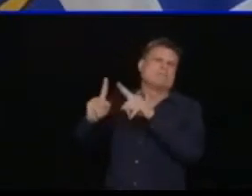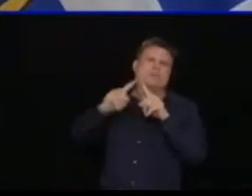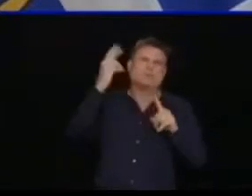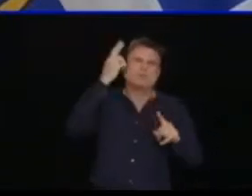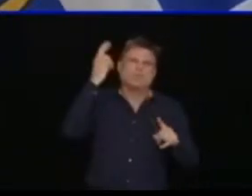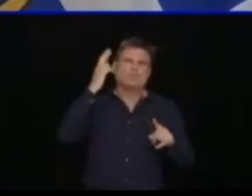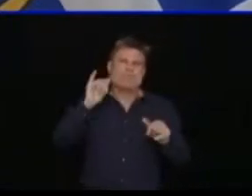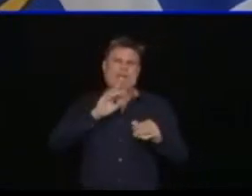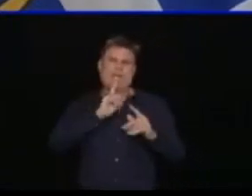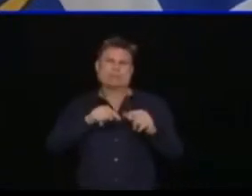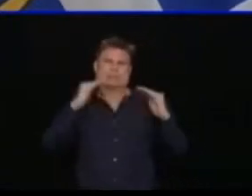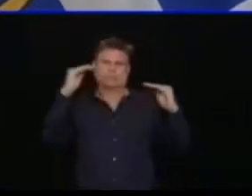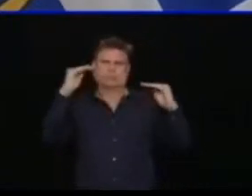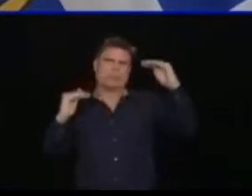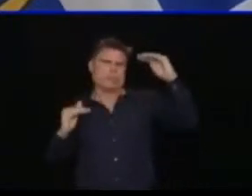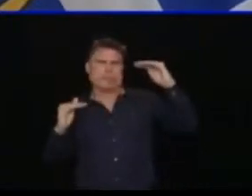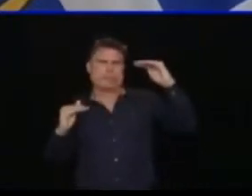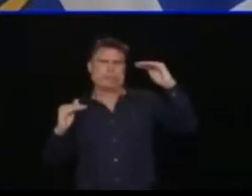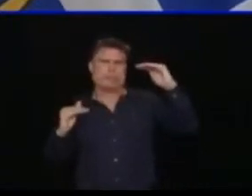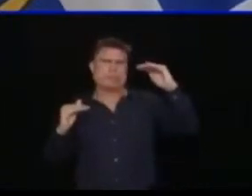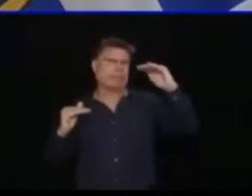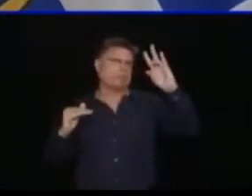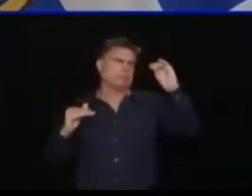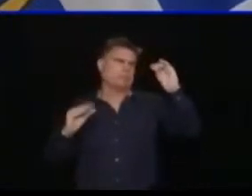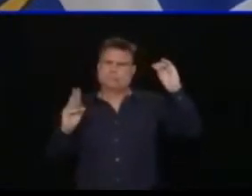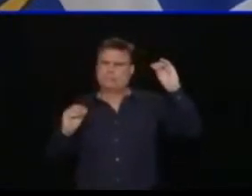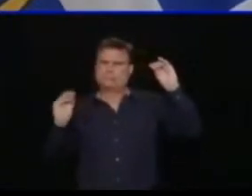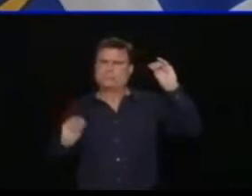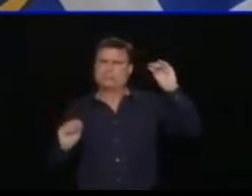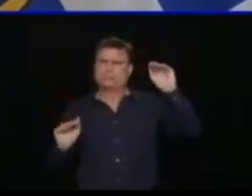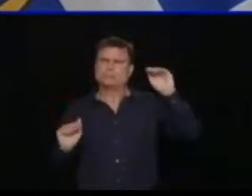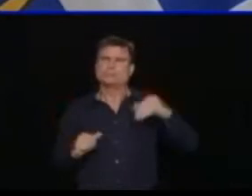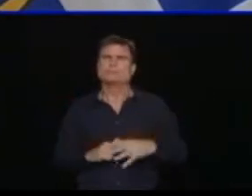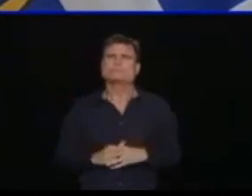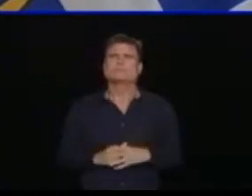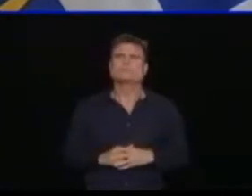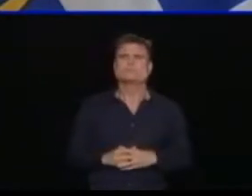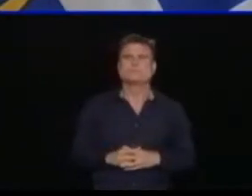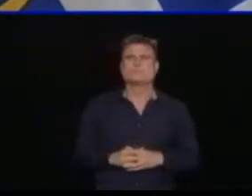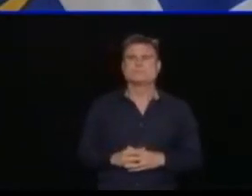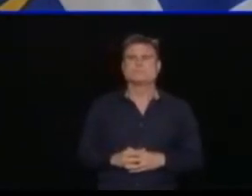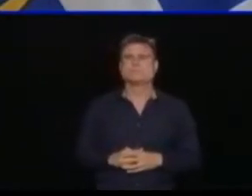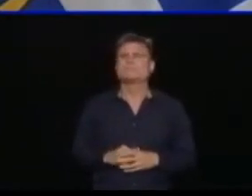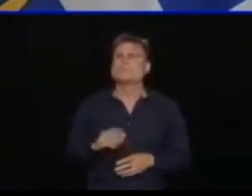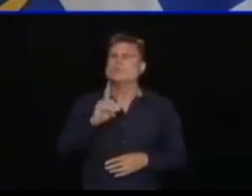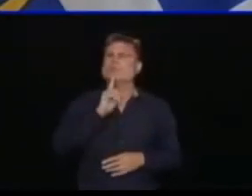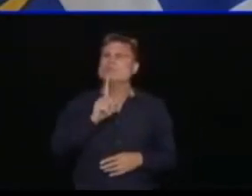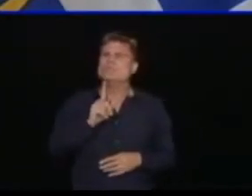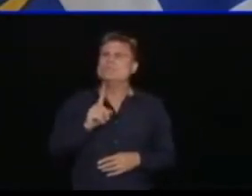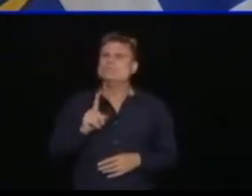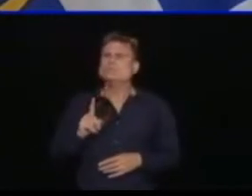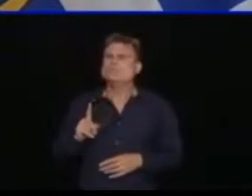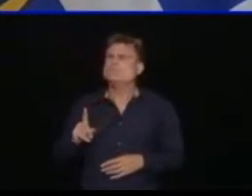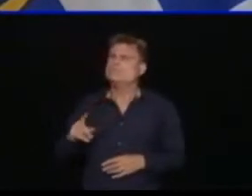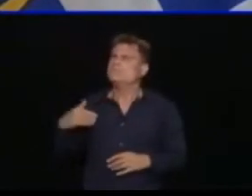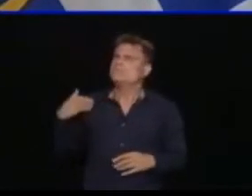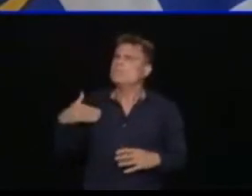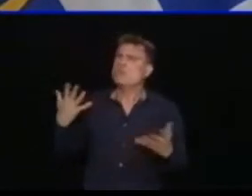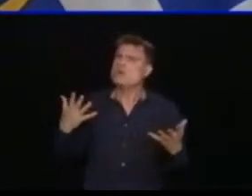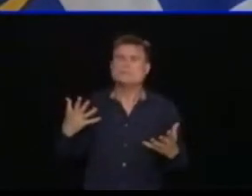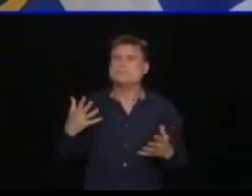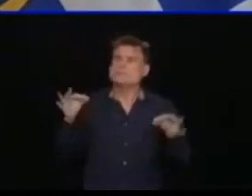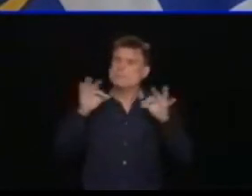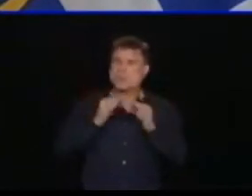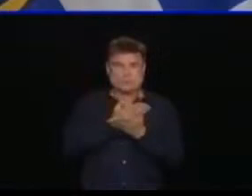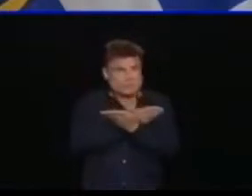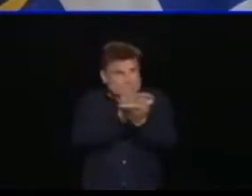有50%的人觉得自己在精神心理上会更加糟糕这个我们绝对不